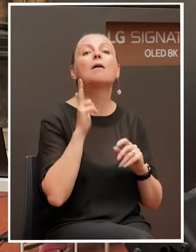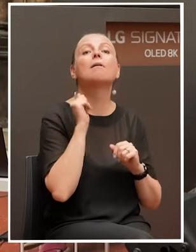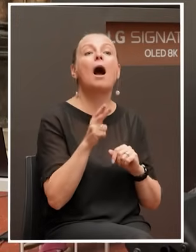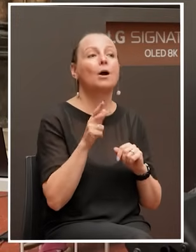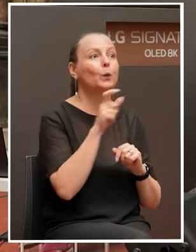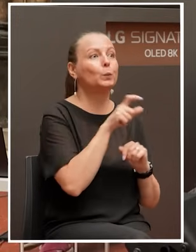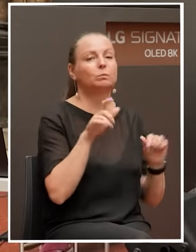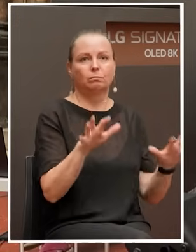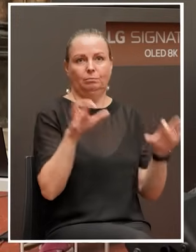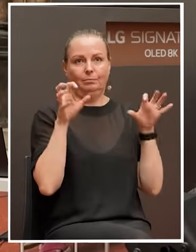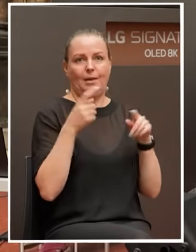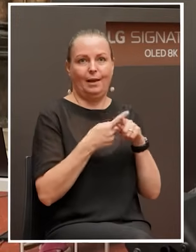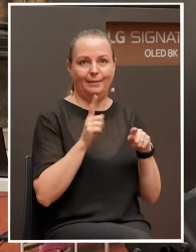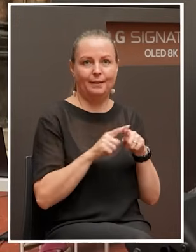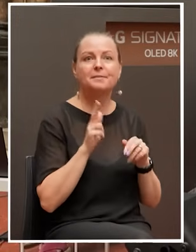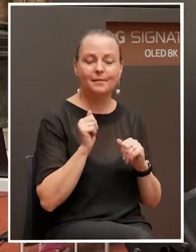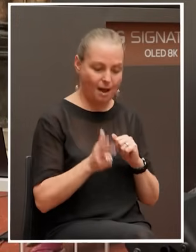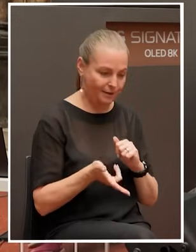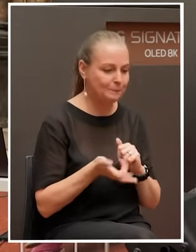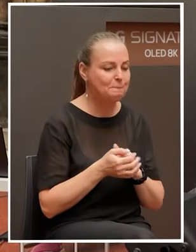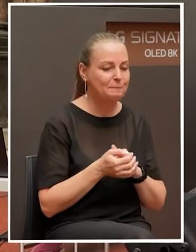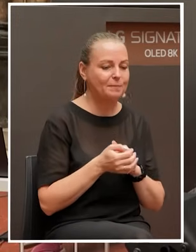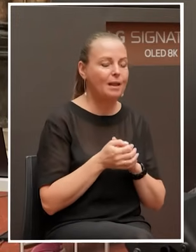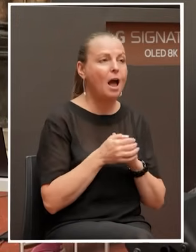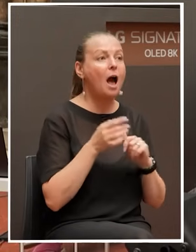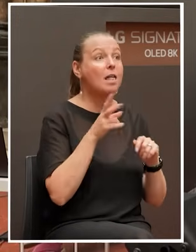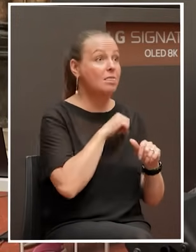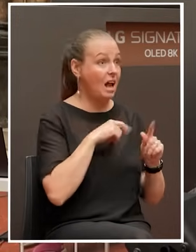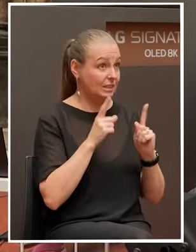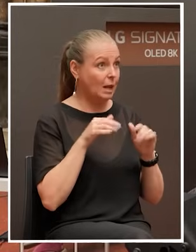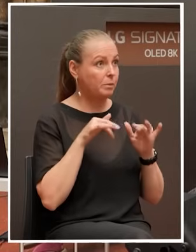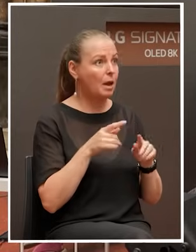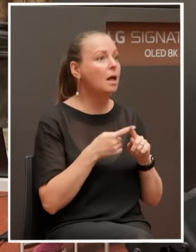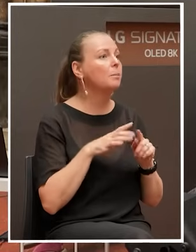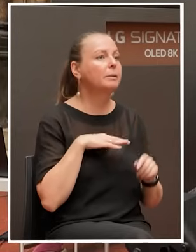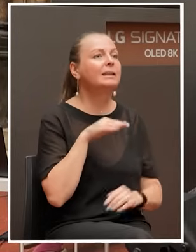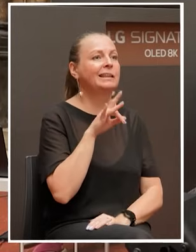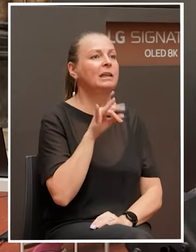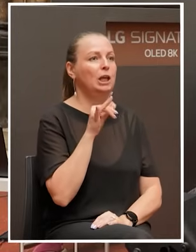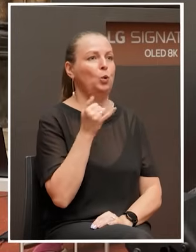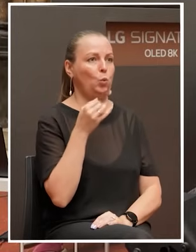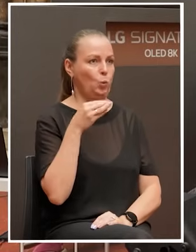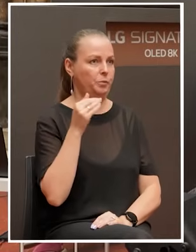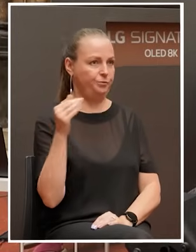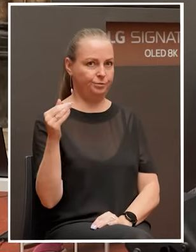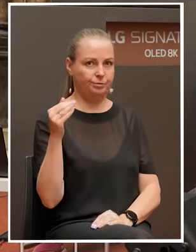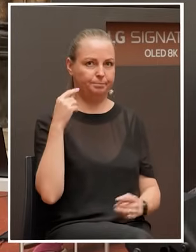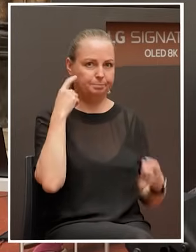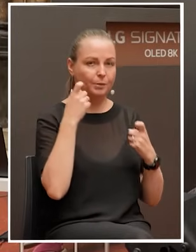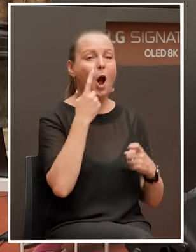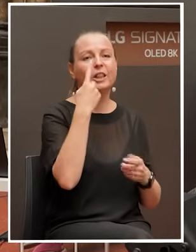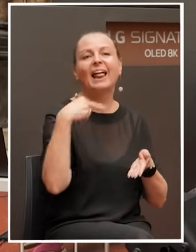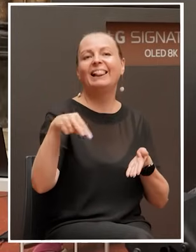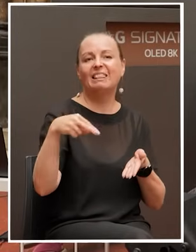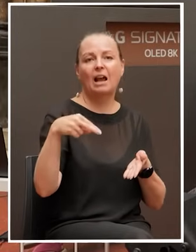принимали. На самом деле это был по большей части триумф. Вот Октав Мирбо,